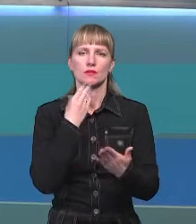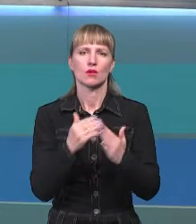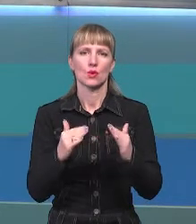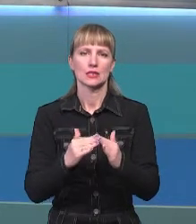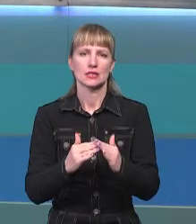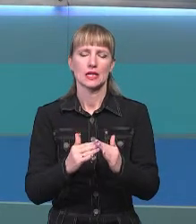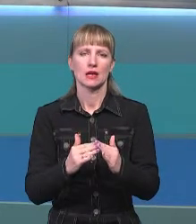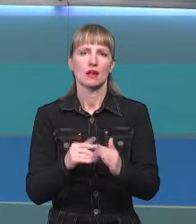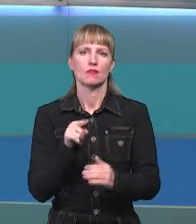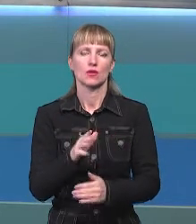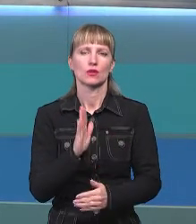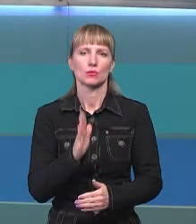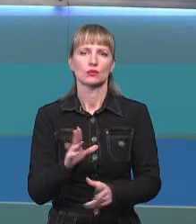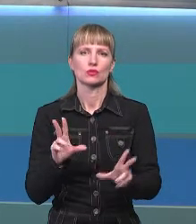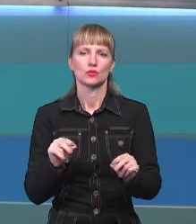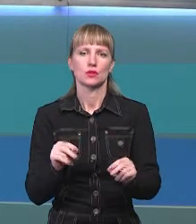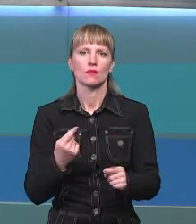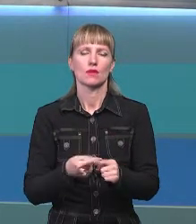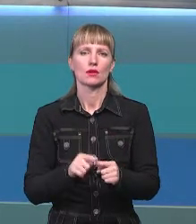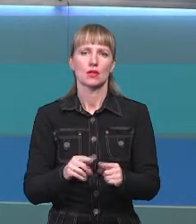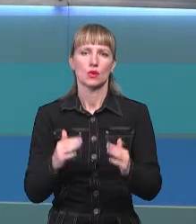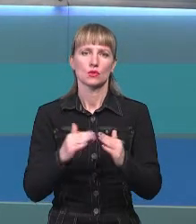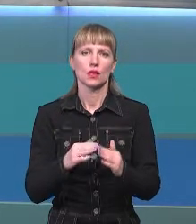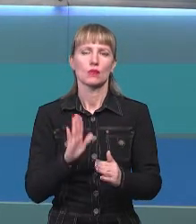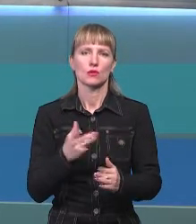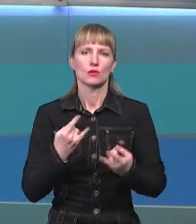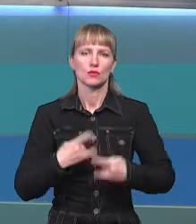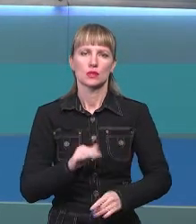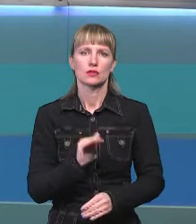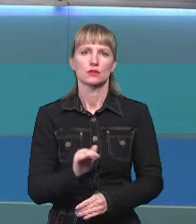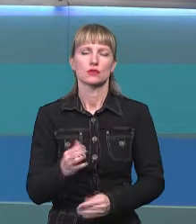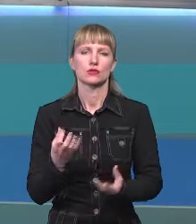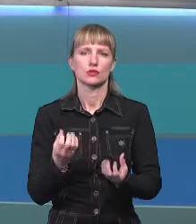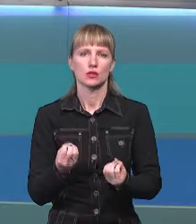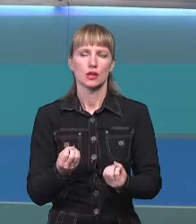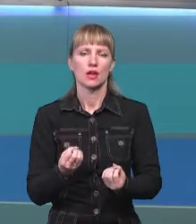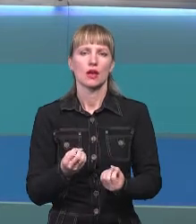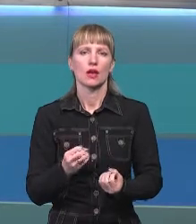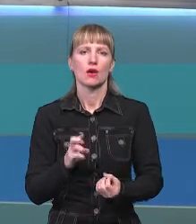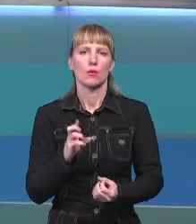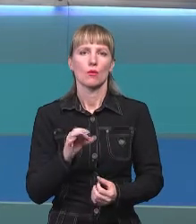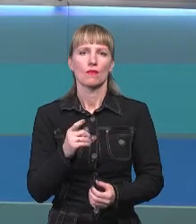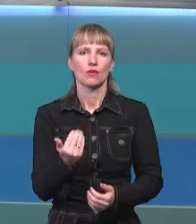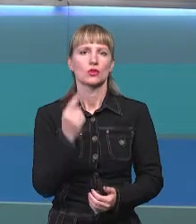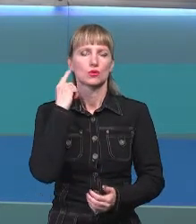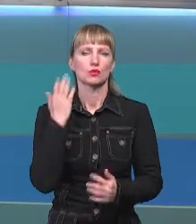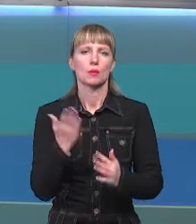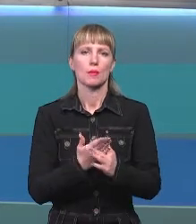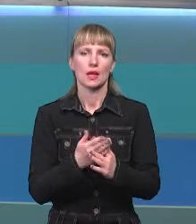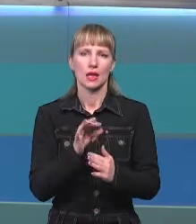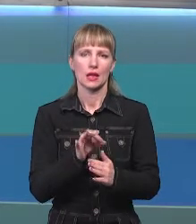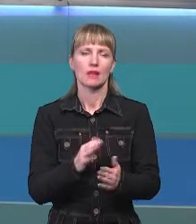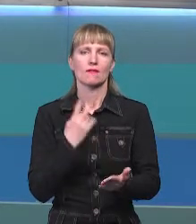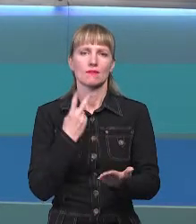оселя. Вони будуть щасливі в цій оселі, будуть народжувати діточок ще, бо, як ви чули, пільги